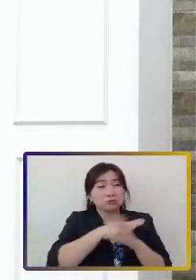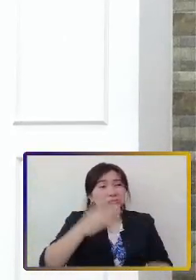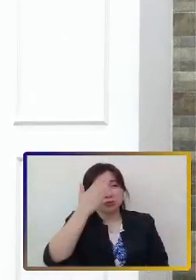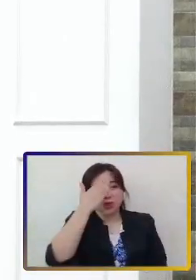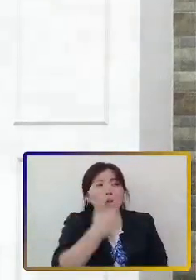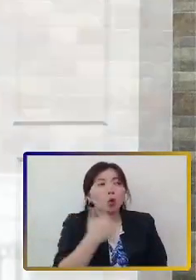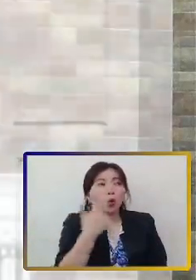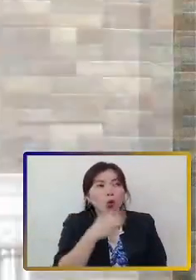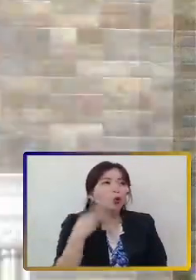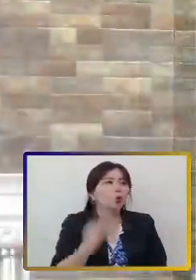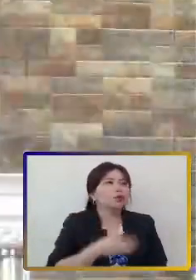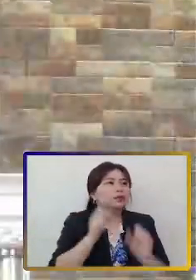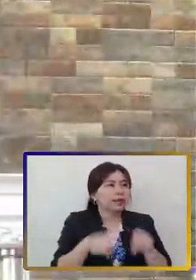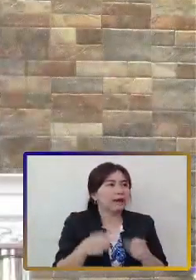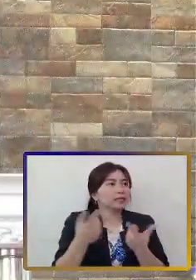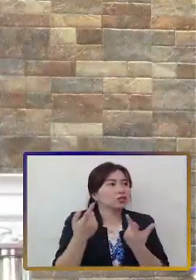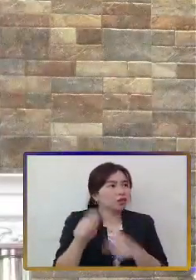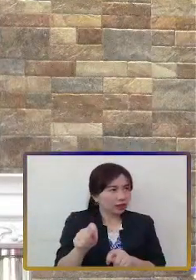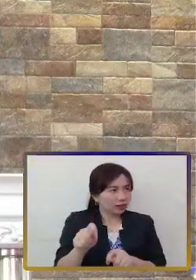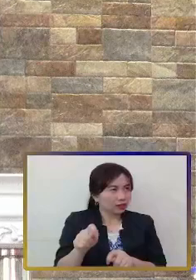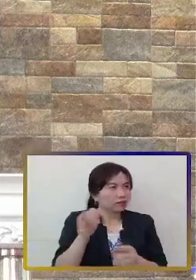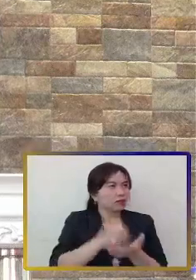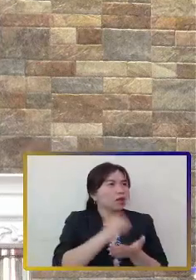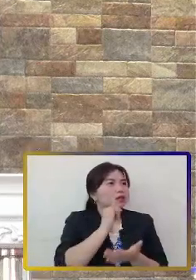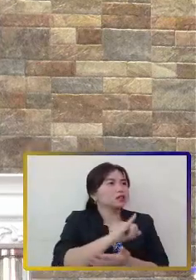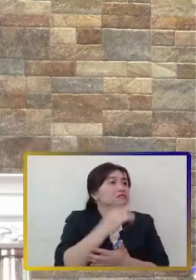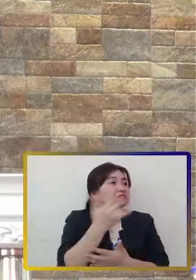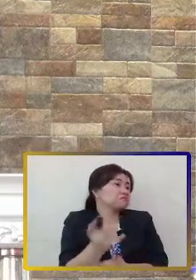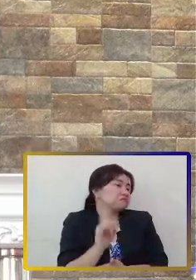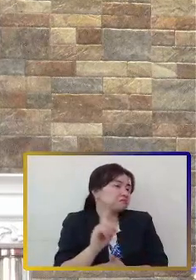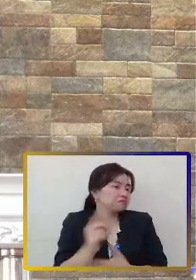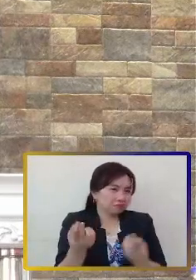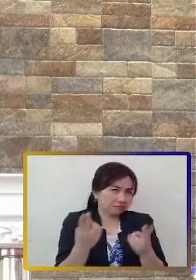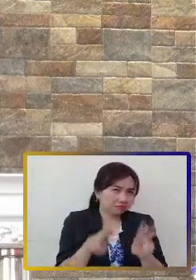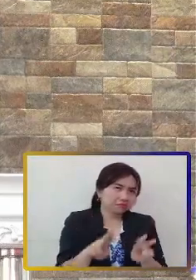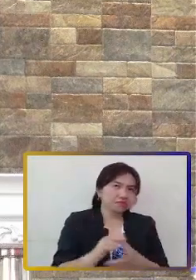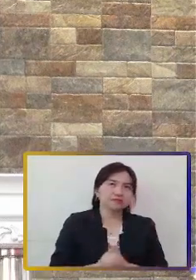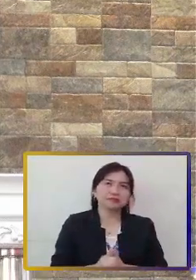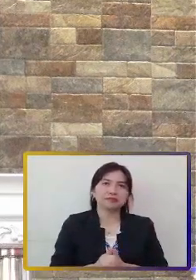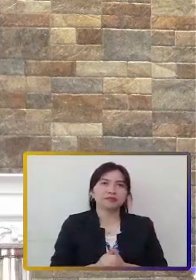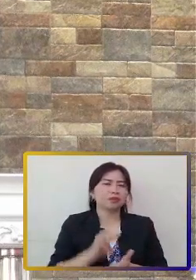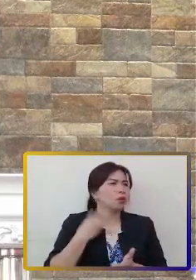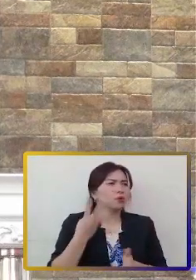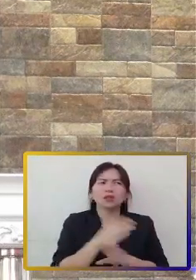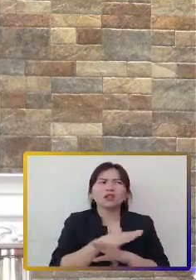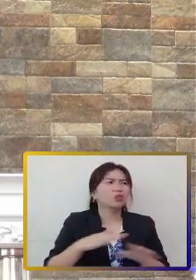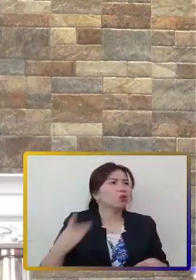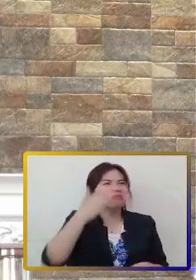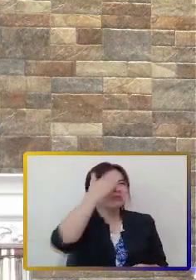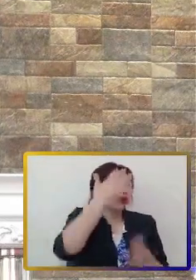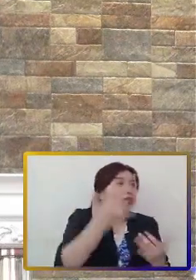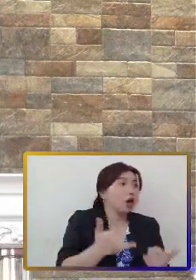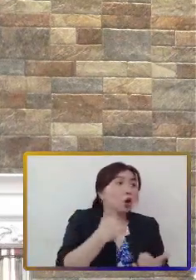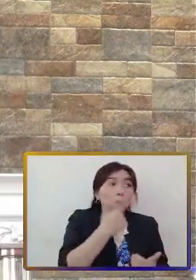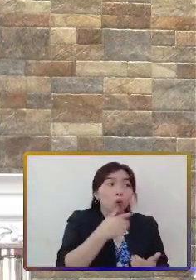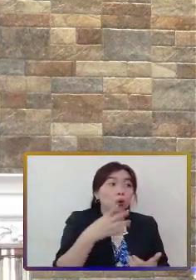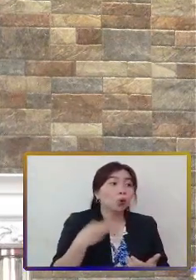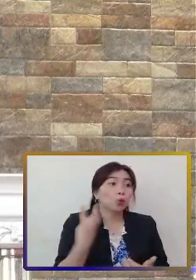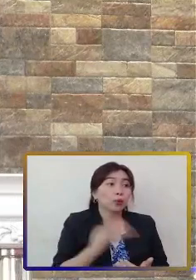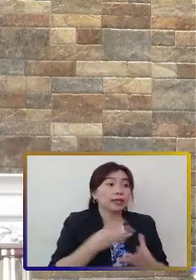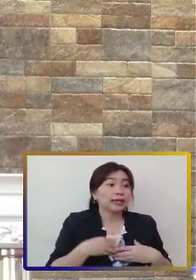can trust that's the reality hindi na natin alam kung sino yung ating pwedeng